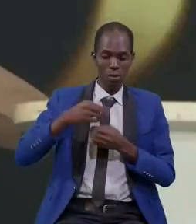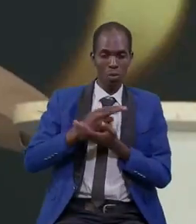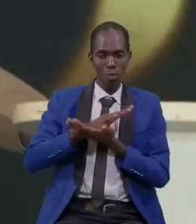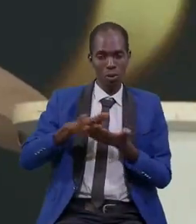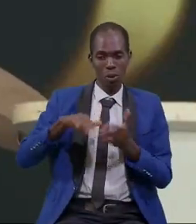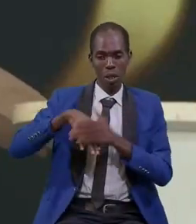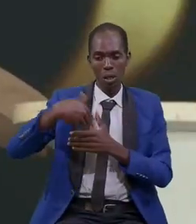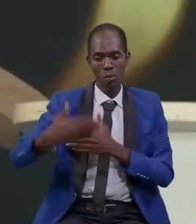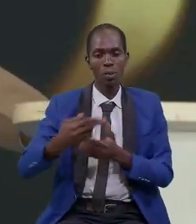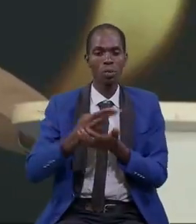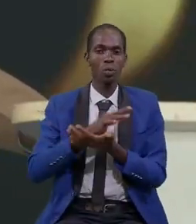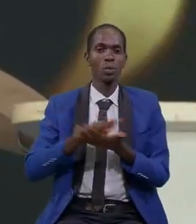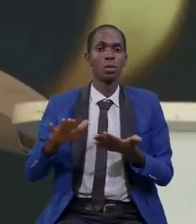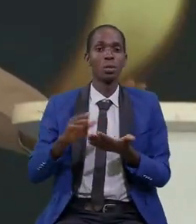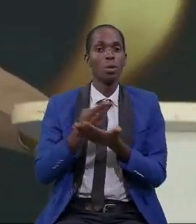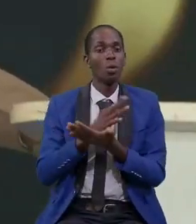l'extérieur.